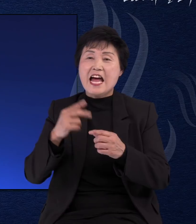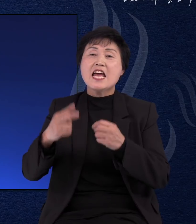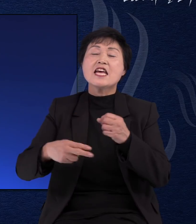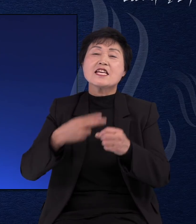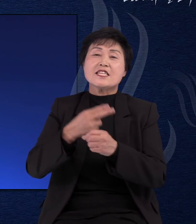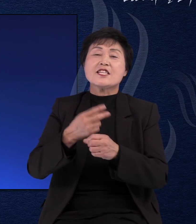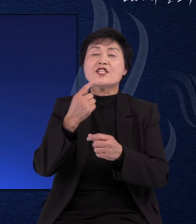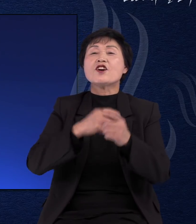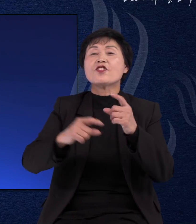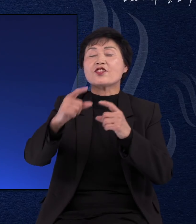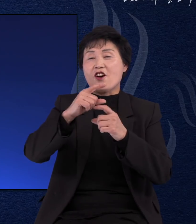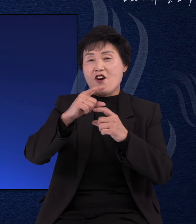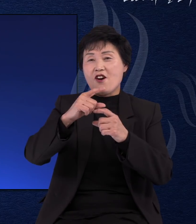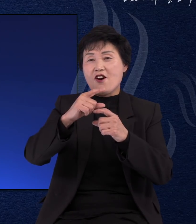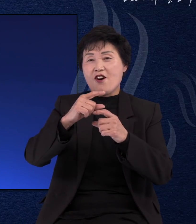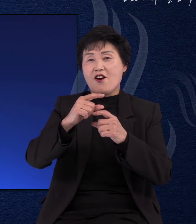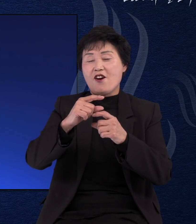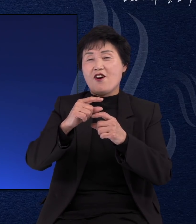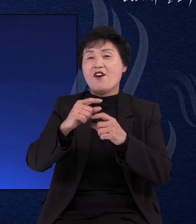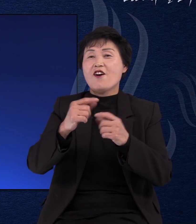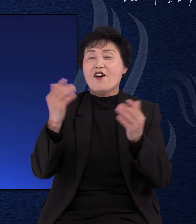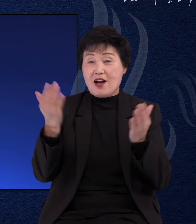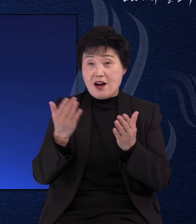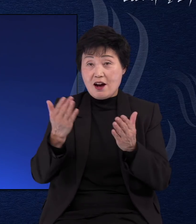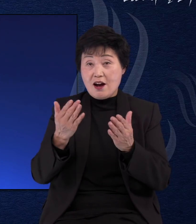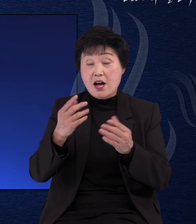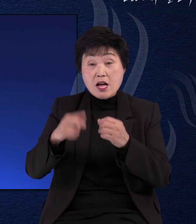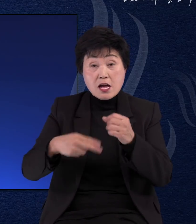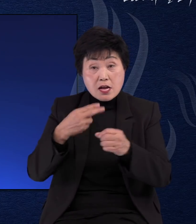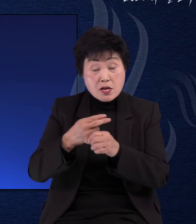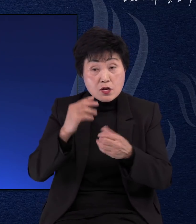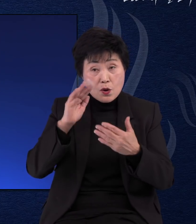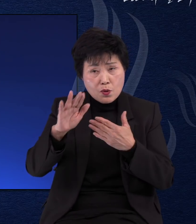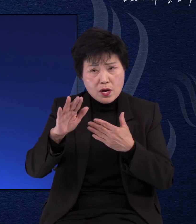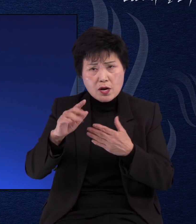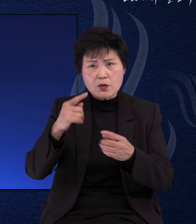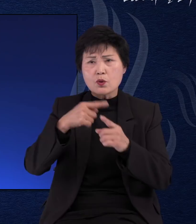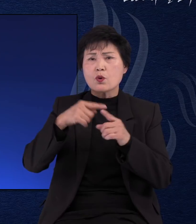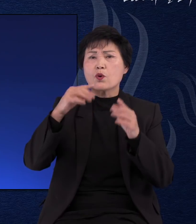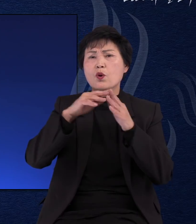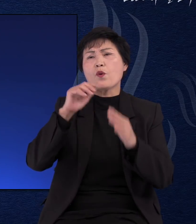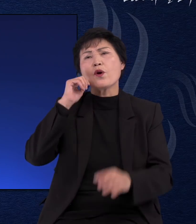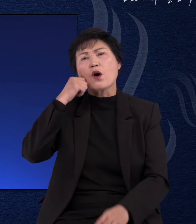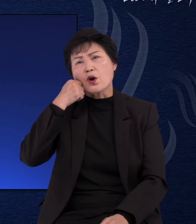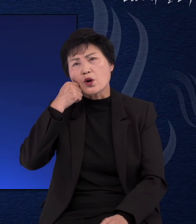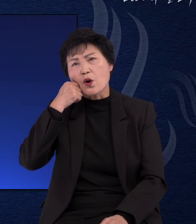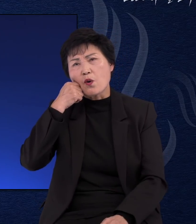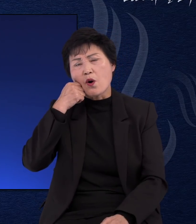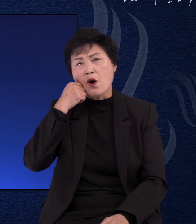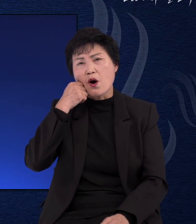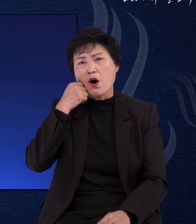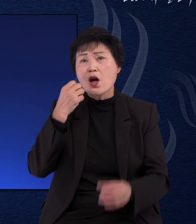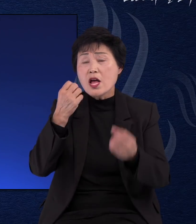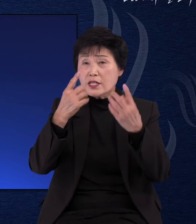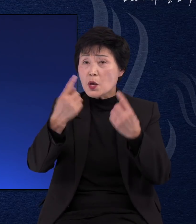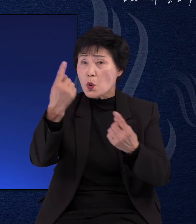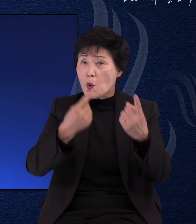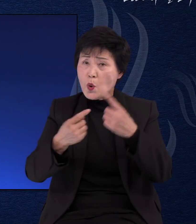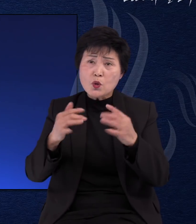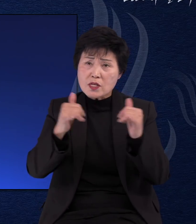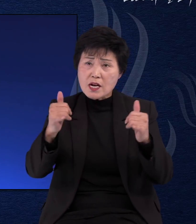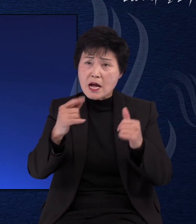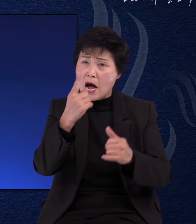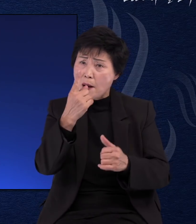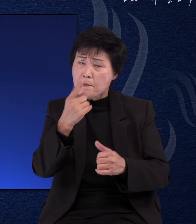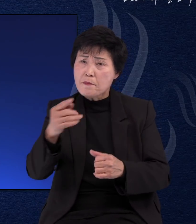목회하셨습니다. 2년을 목회하는 중에도 교회가 어려워지다 보니 신기하죠. 2년 동안 새 가족이 한 명도 오지 않습니다. 한 명도